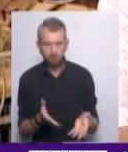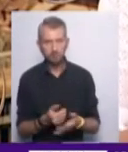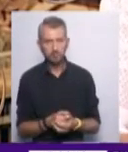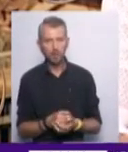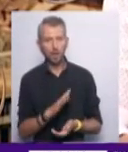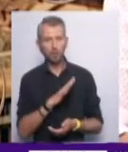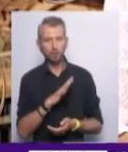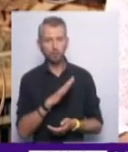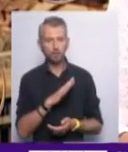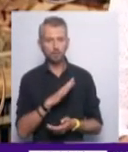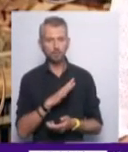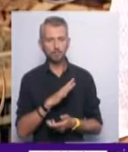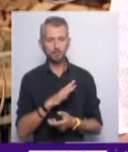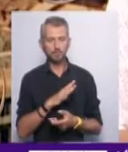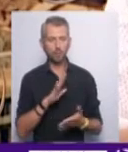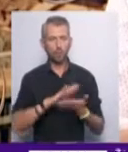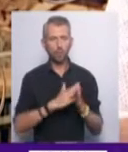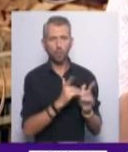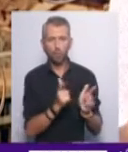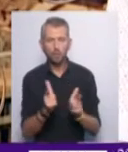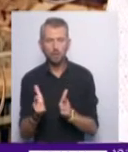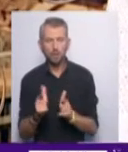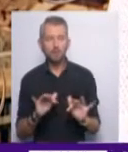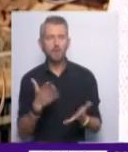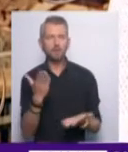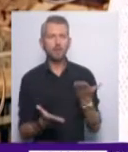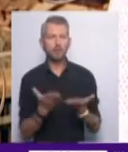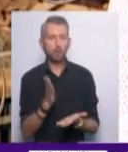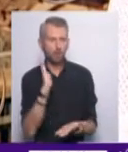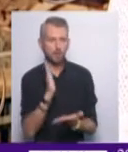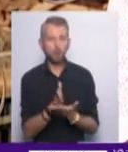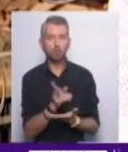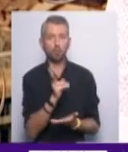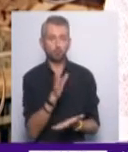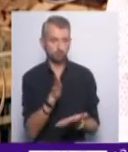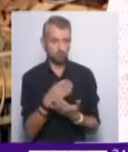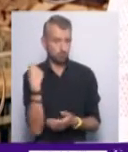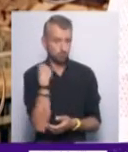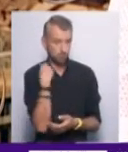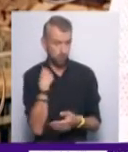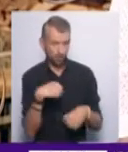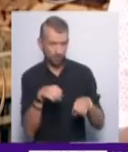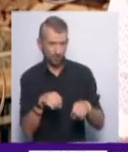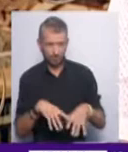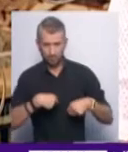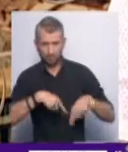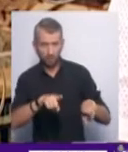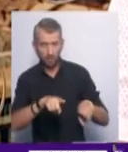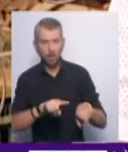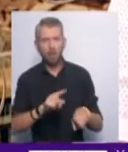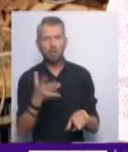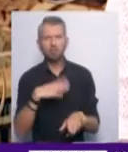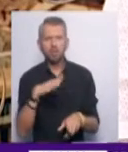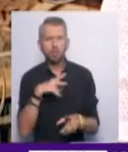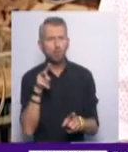Були відповідні угоди. В разі, якщо напряму хтось заборгував, ну, вирішуйте ці питання. Навіщо